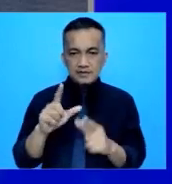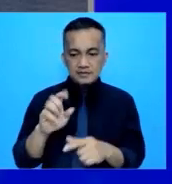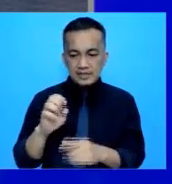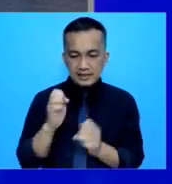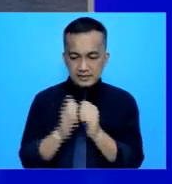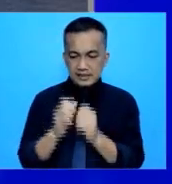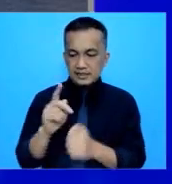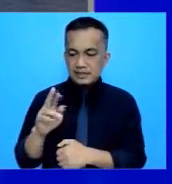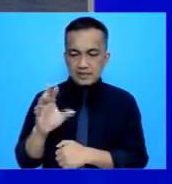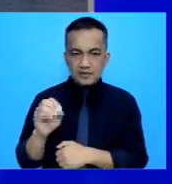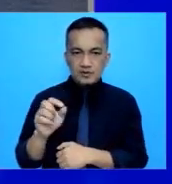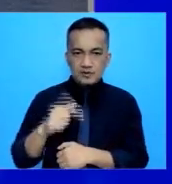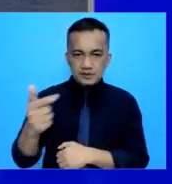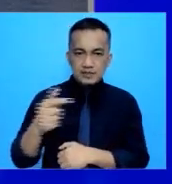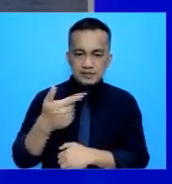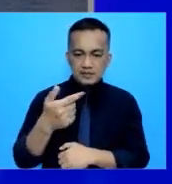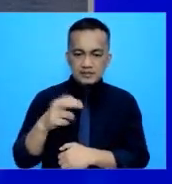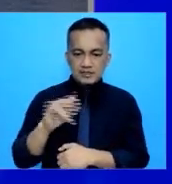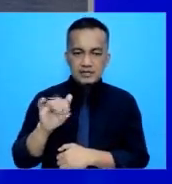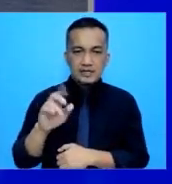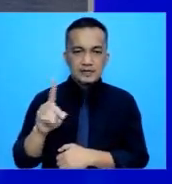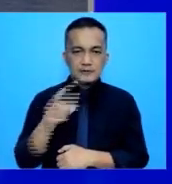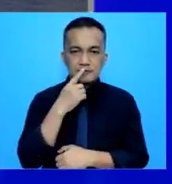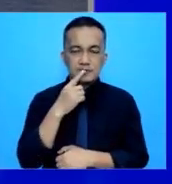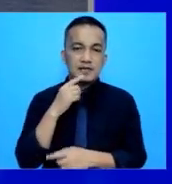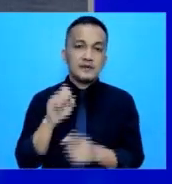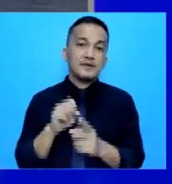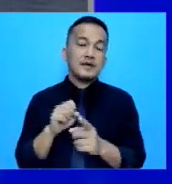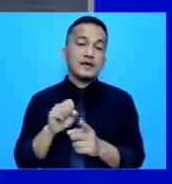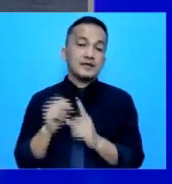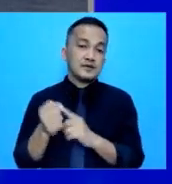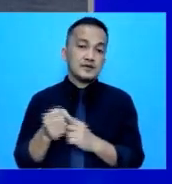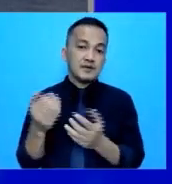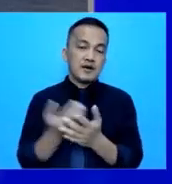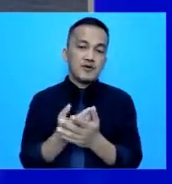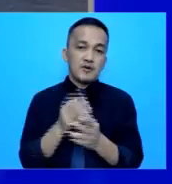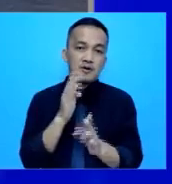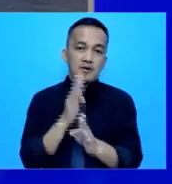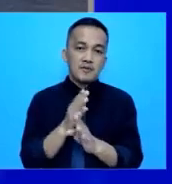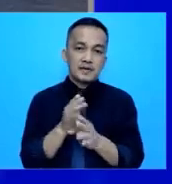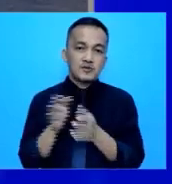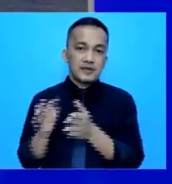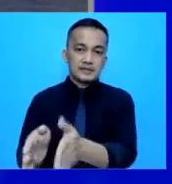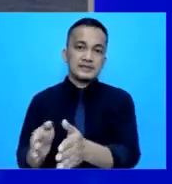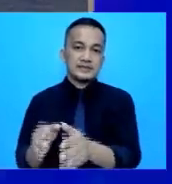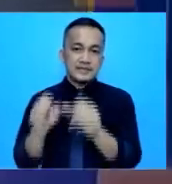De La Peña. Gerard, kumusta ang sitwasyon sa bagong busway station?